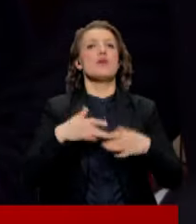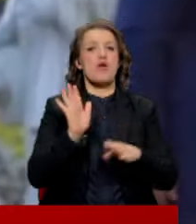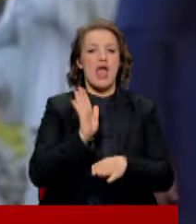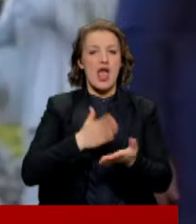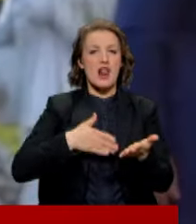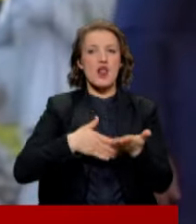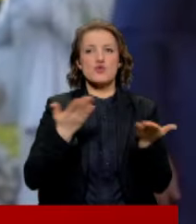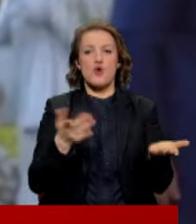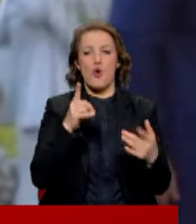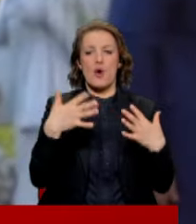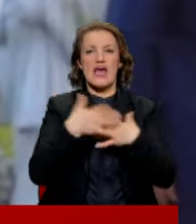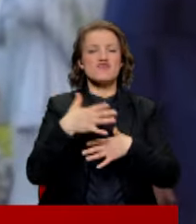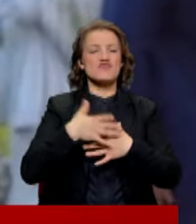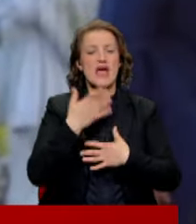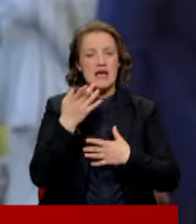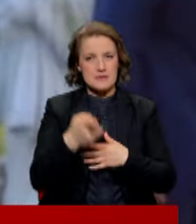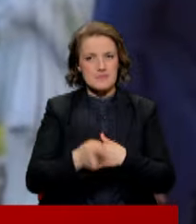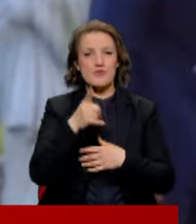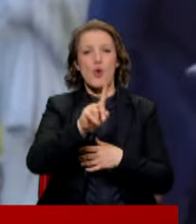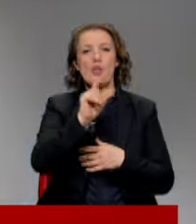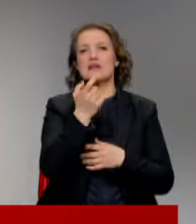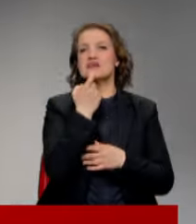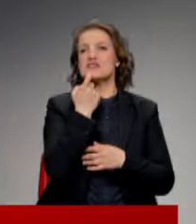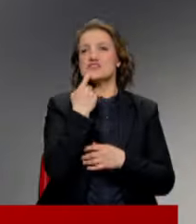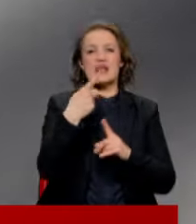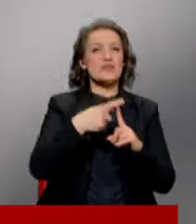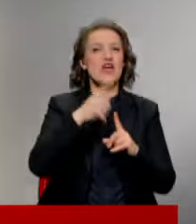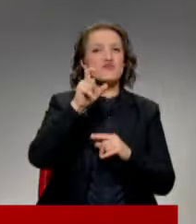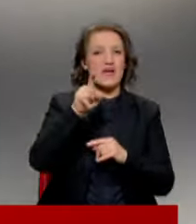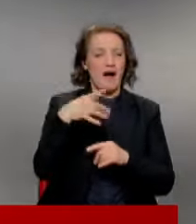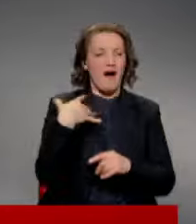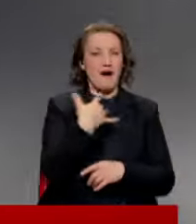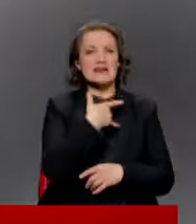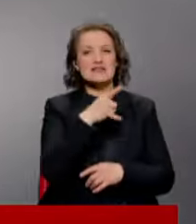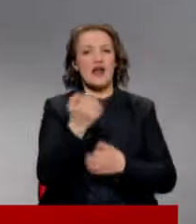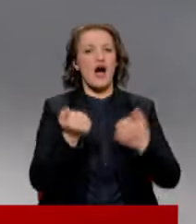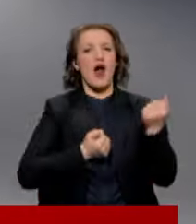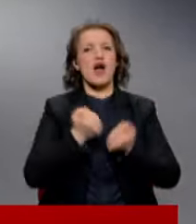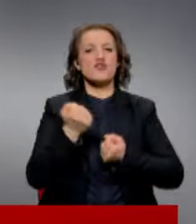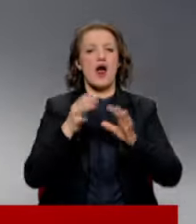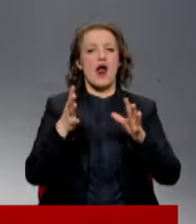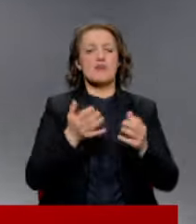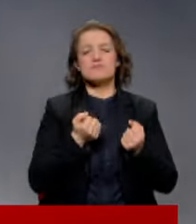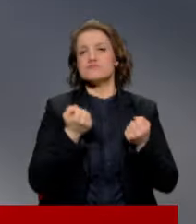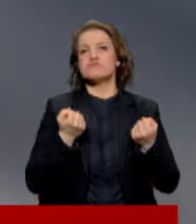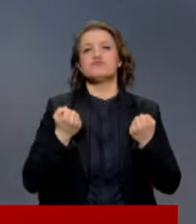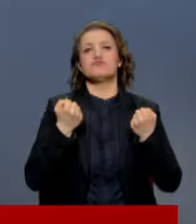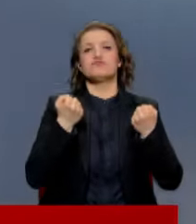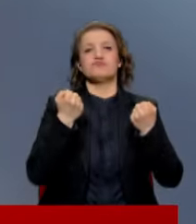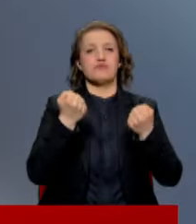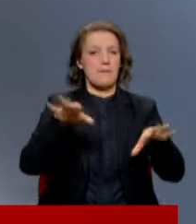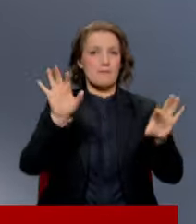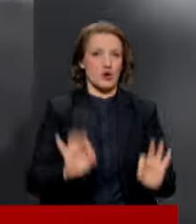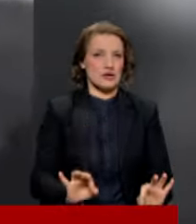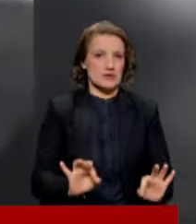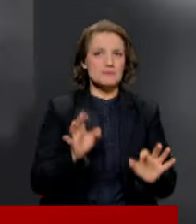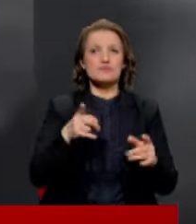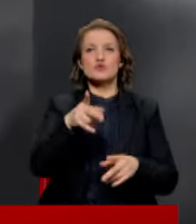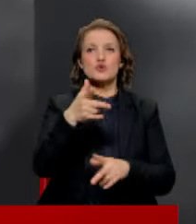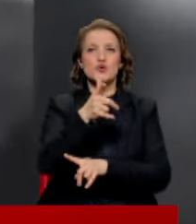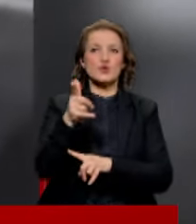ehliyeti yok. O gece ihmaller zinciri 16 yaşındaki TC'nin ailesinin aracını alıp direksiyon başına geçmesiyle başladı.